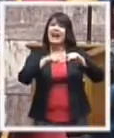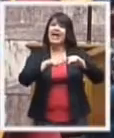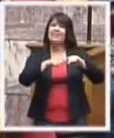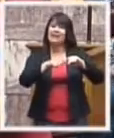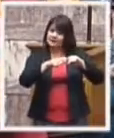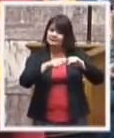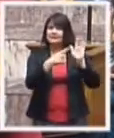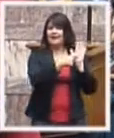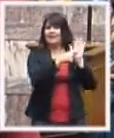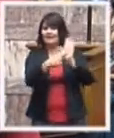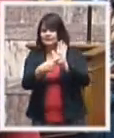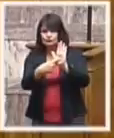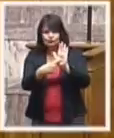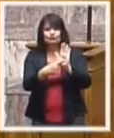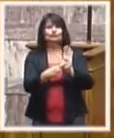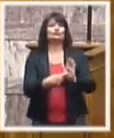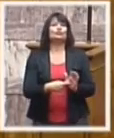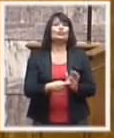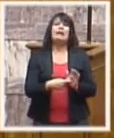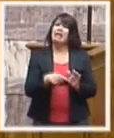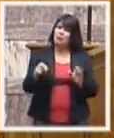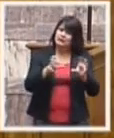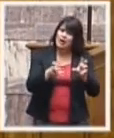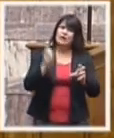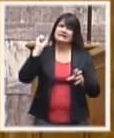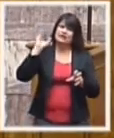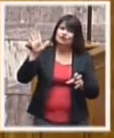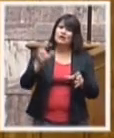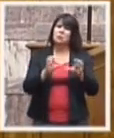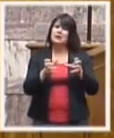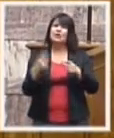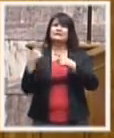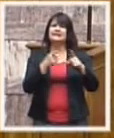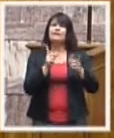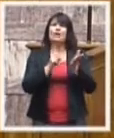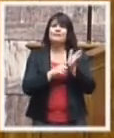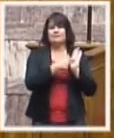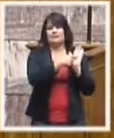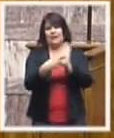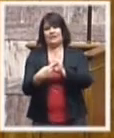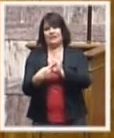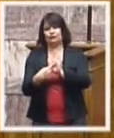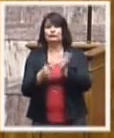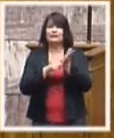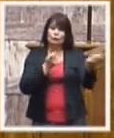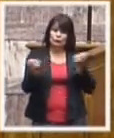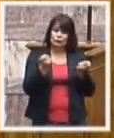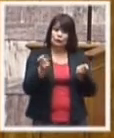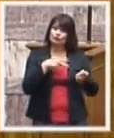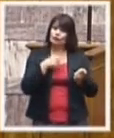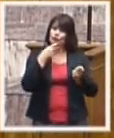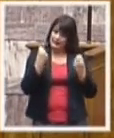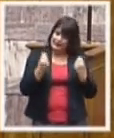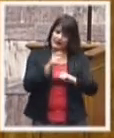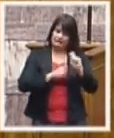συστηματική συνεργασία με ελληνικά και ξένα μέσα μαζικής ενημέρωσης, αλλά και διαχείριση κρίσεων. Ένα τέτοιο όργανο marketing, κατά τη γνώμη μου, πρέπει